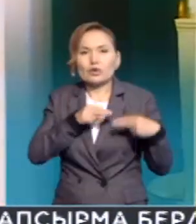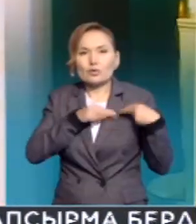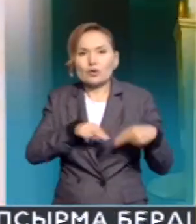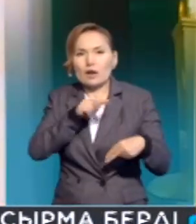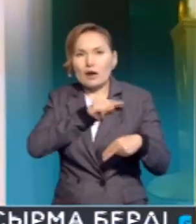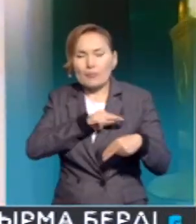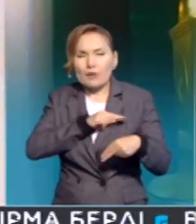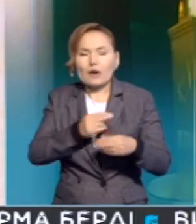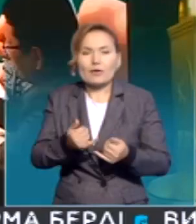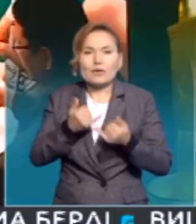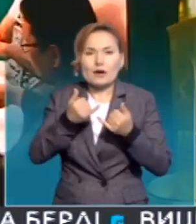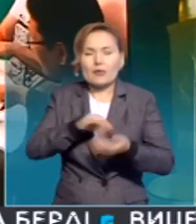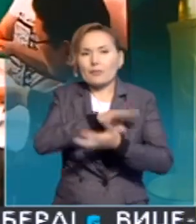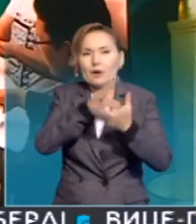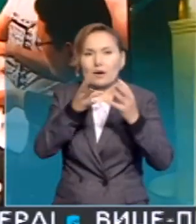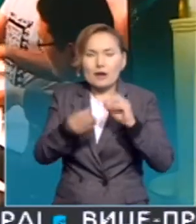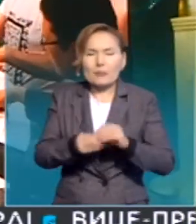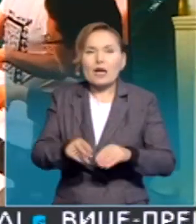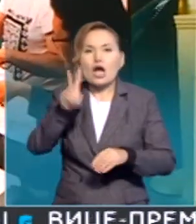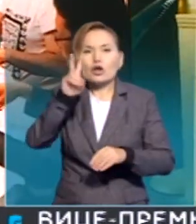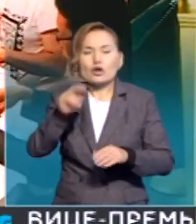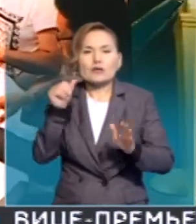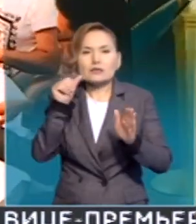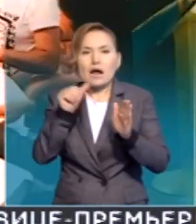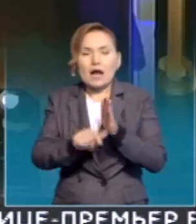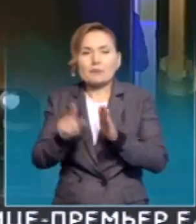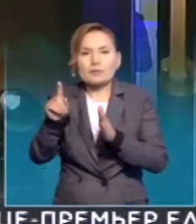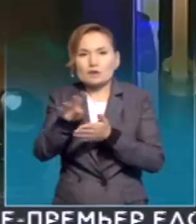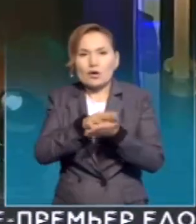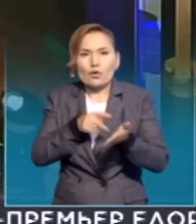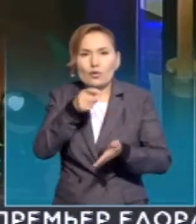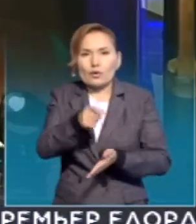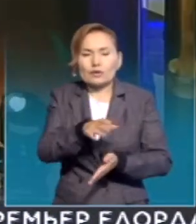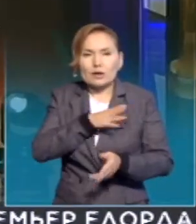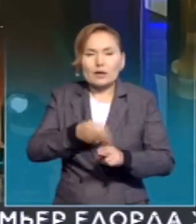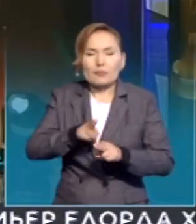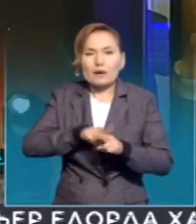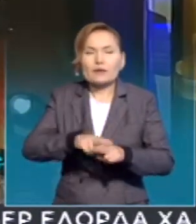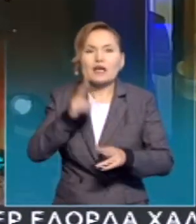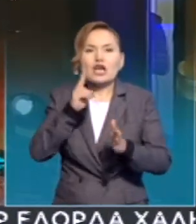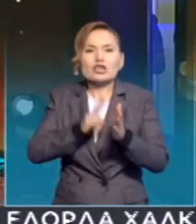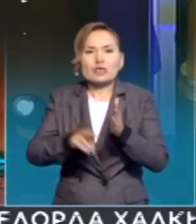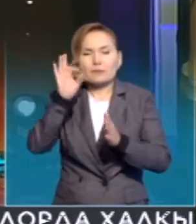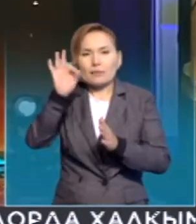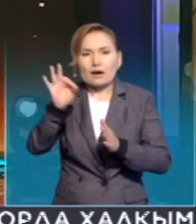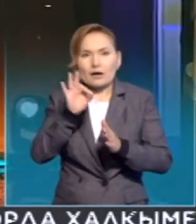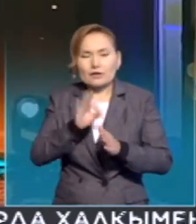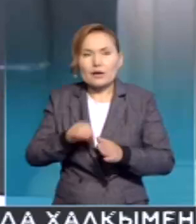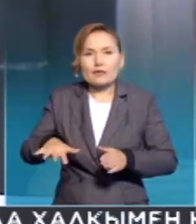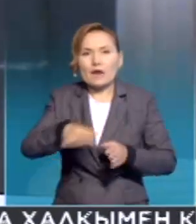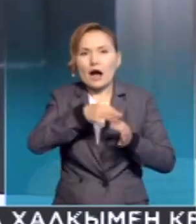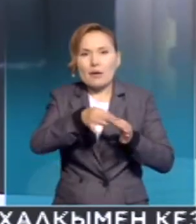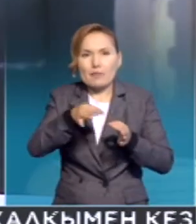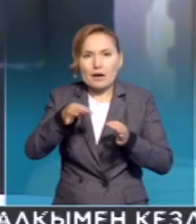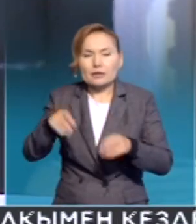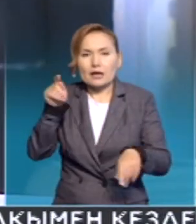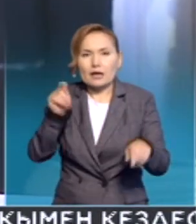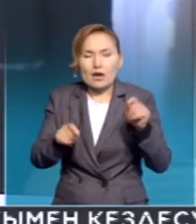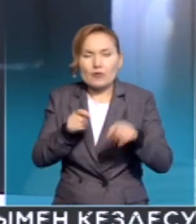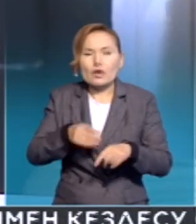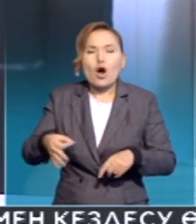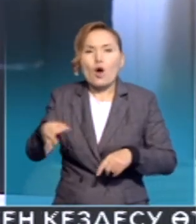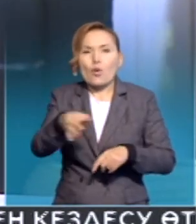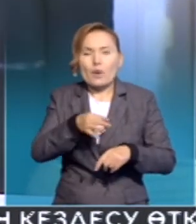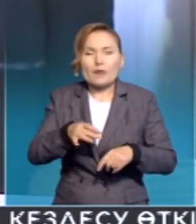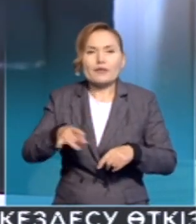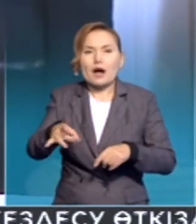берілді. Байқауға бас аяғы 261 өтінім келіп түскен. Оның 70% аймақтардан келген. Бірнеше